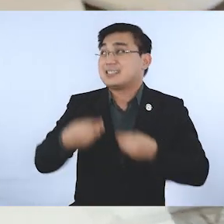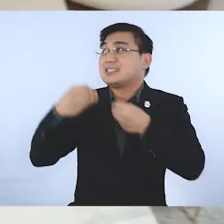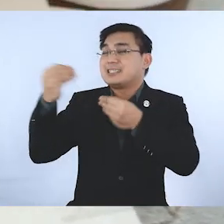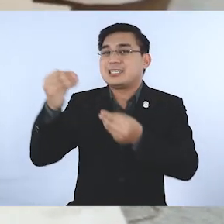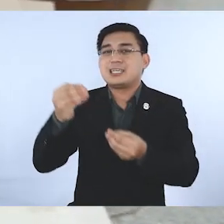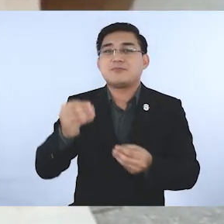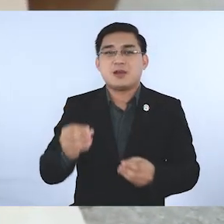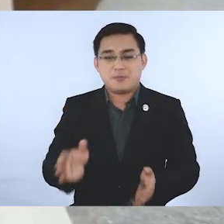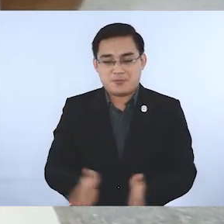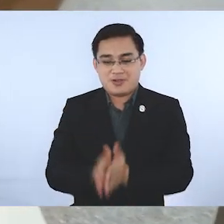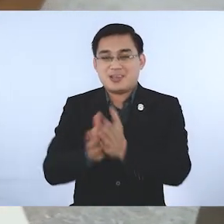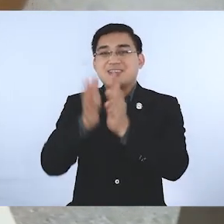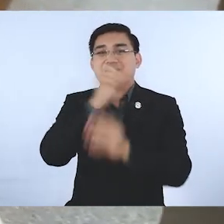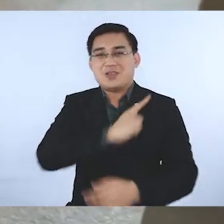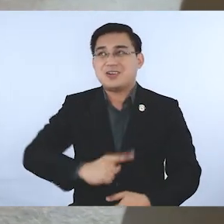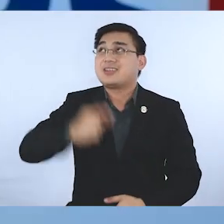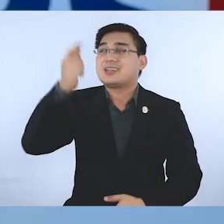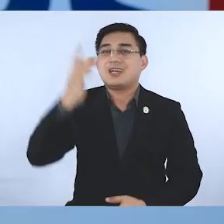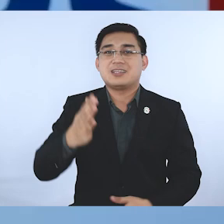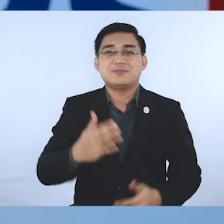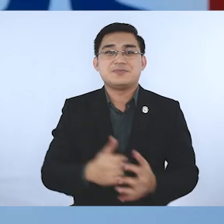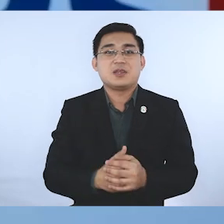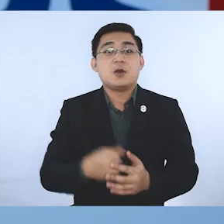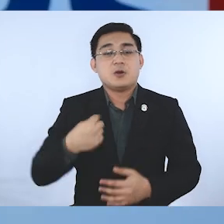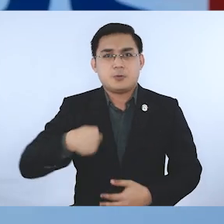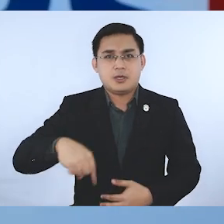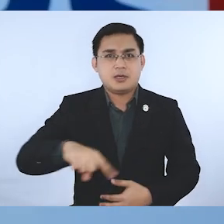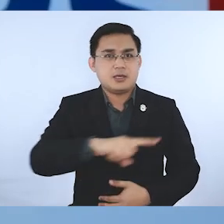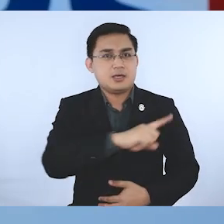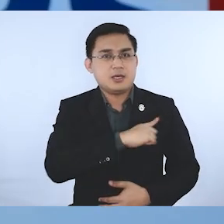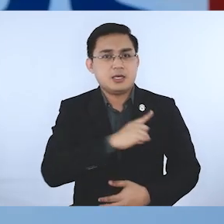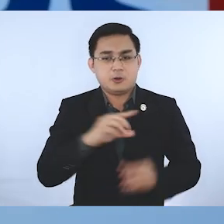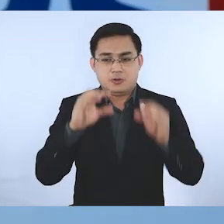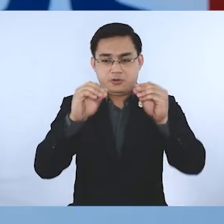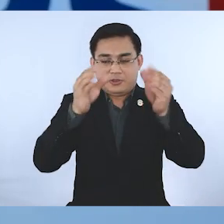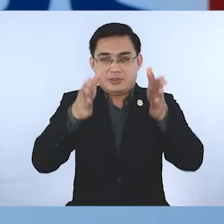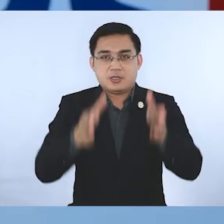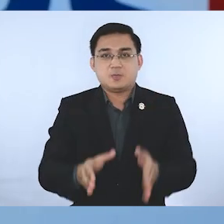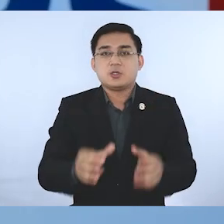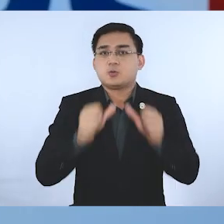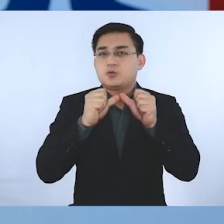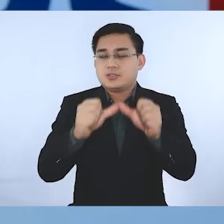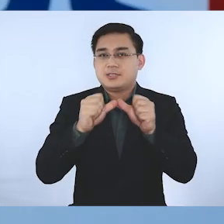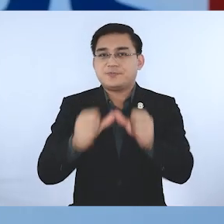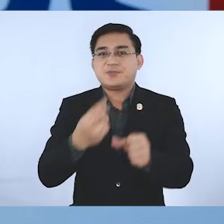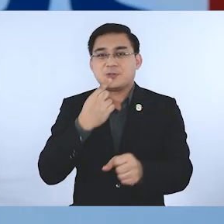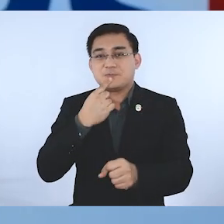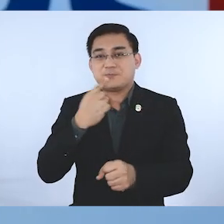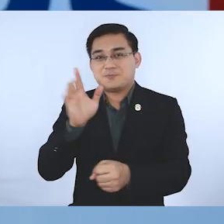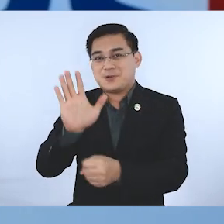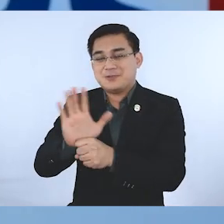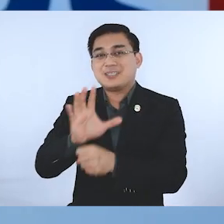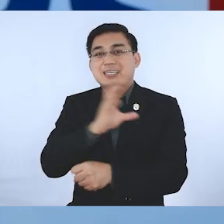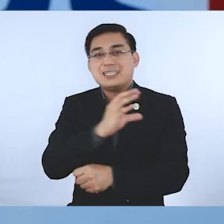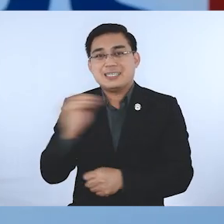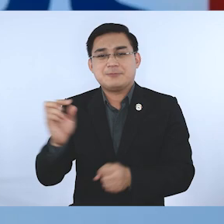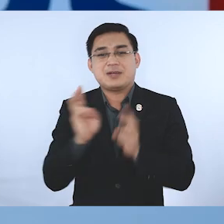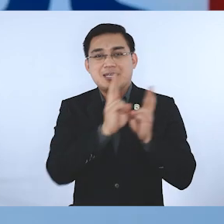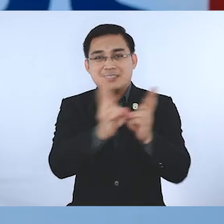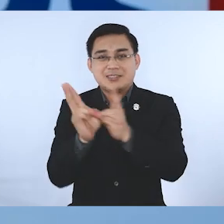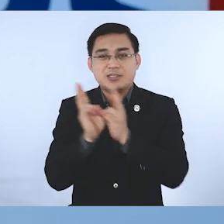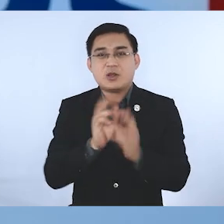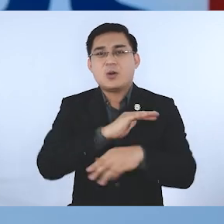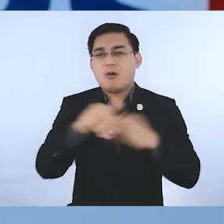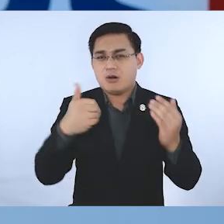nakapagbibigay kaluwalhatian sa Panginoong Diyos. Kaming mga guro ay patuloy na nangangako at makikipagkaisa